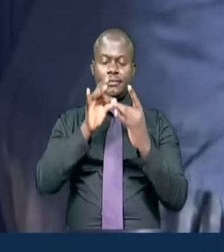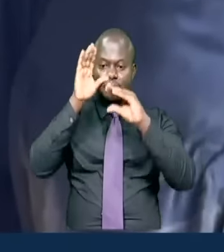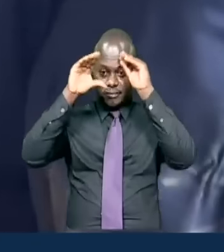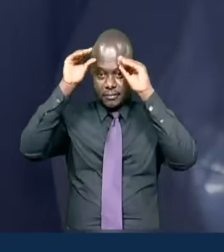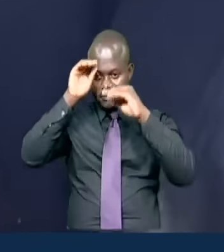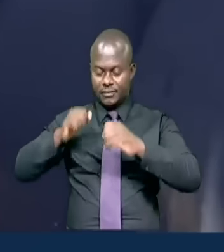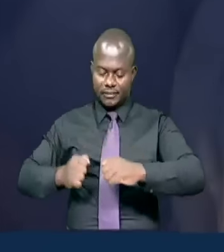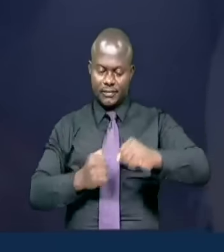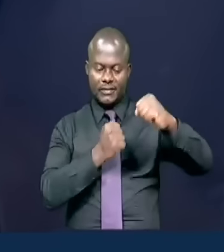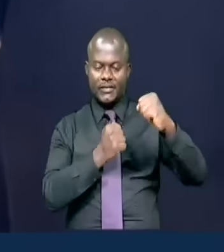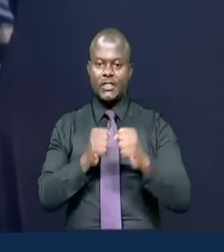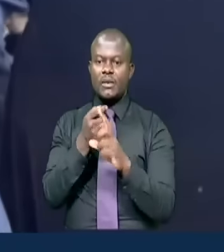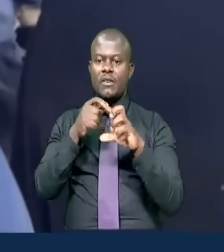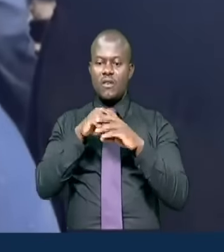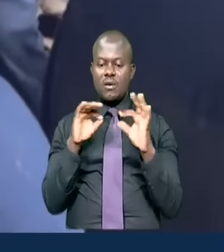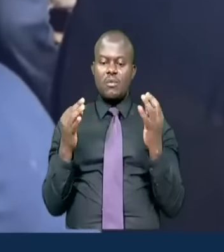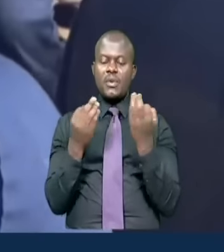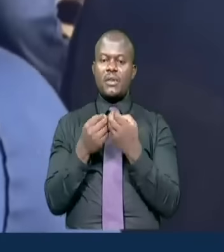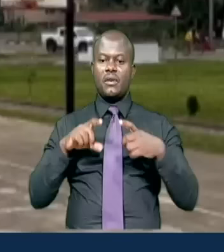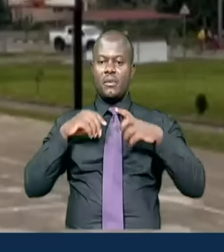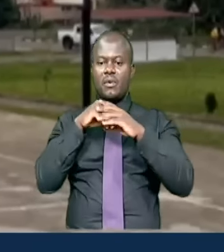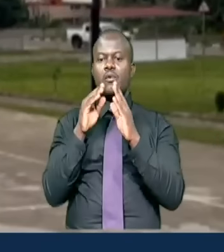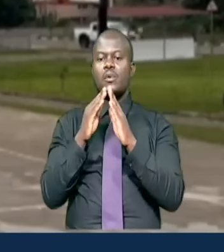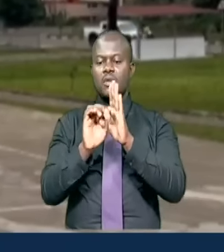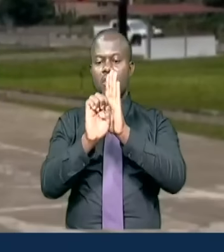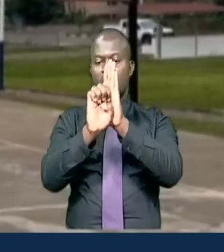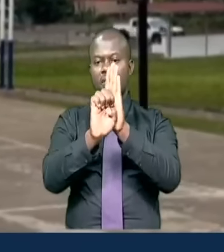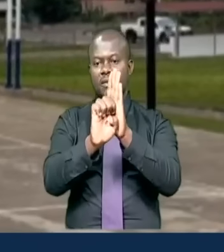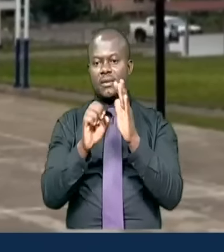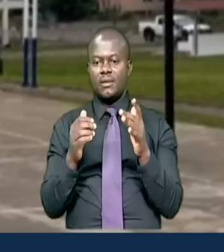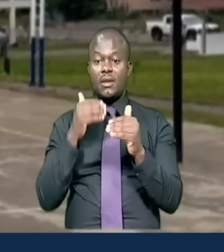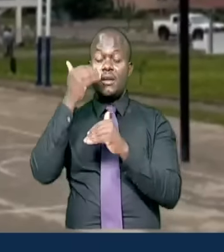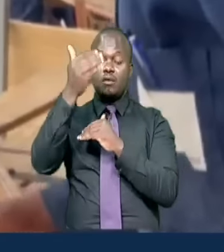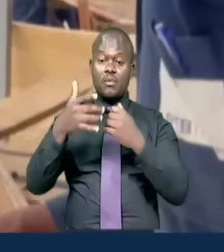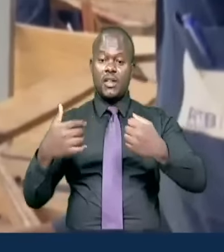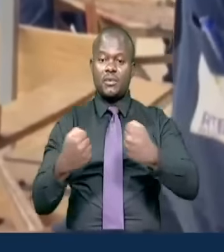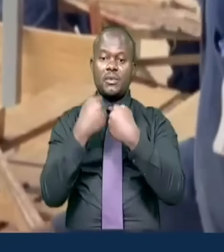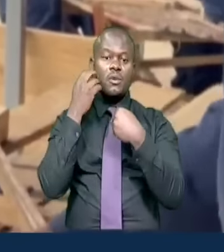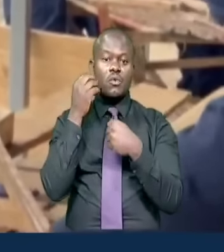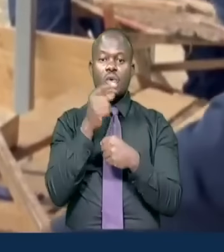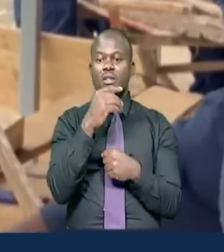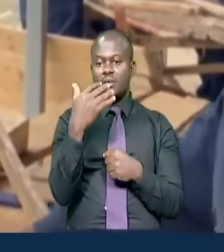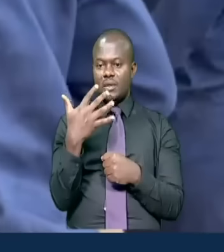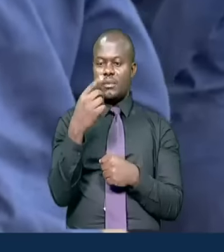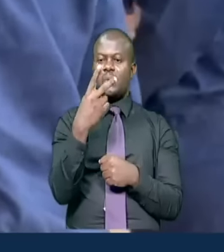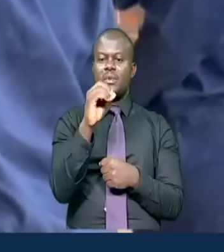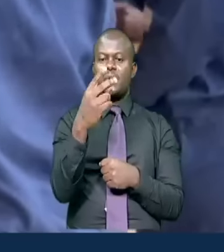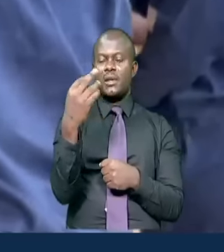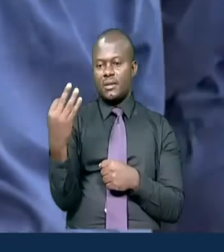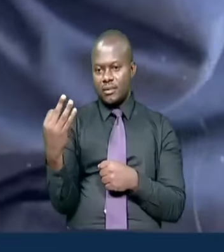kubaza bakomoka mu miryango yatujwe mu mudugudu w'icyitegererezo nyuma y'ibiza byo muri Gicurasi